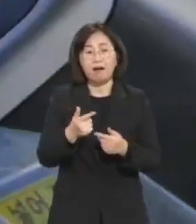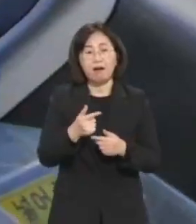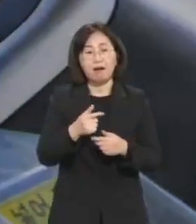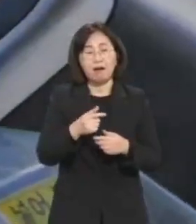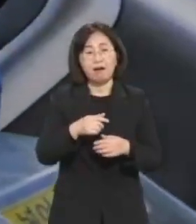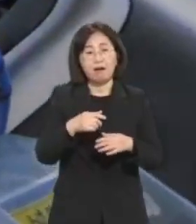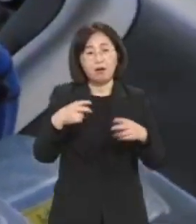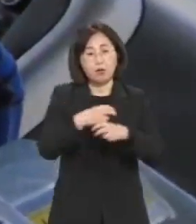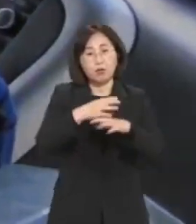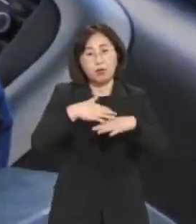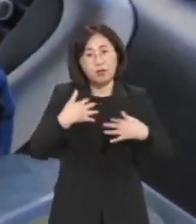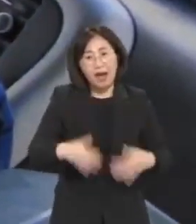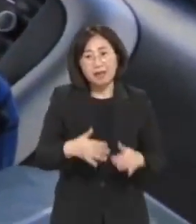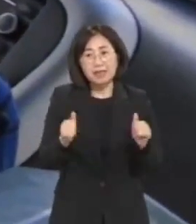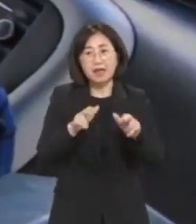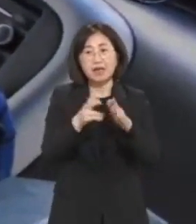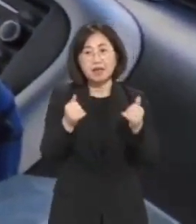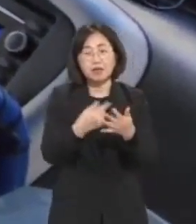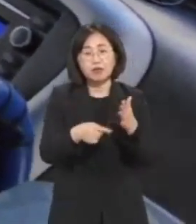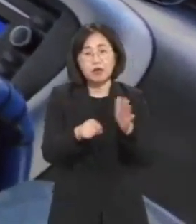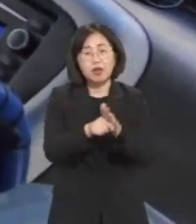대한 대책도 부족하다고 지적했습니다